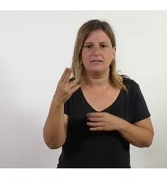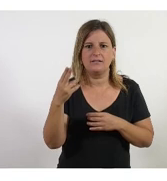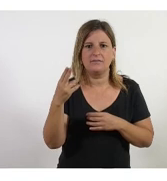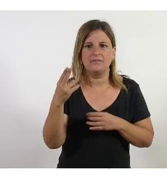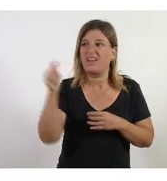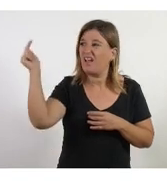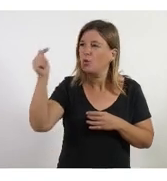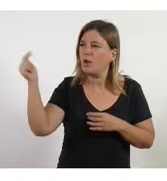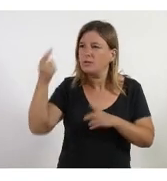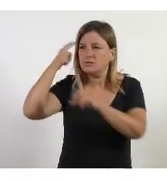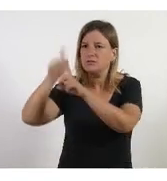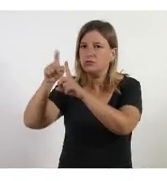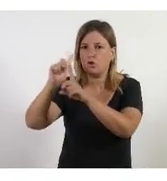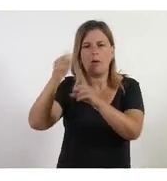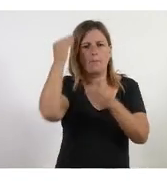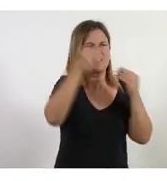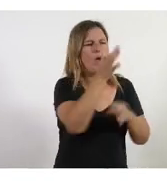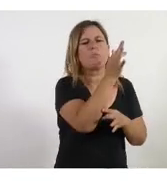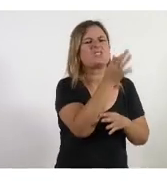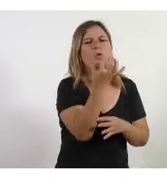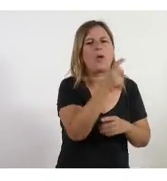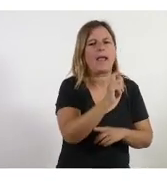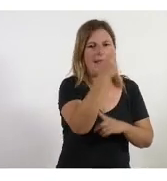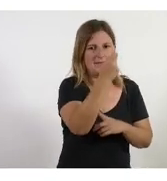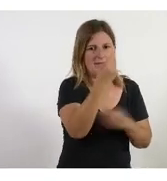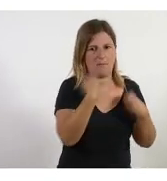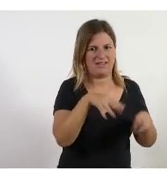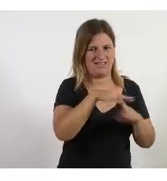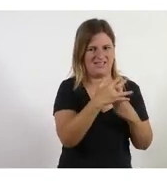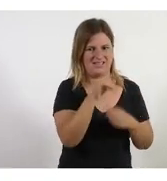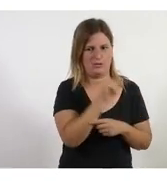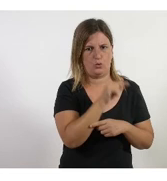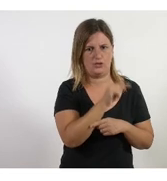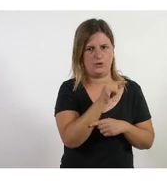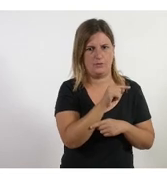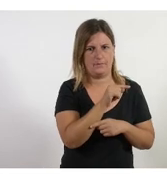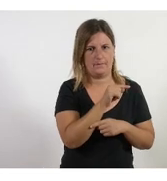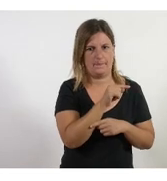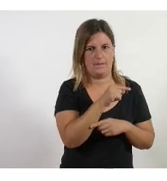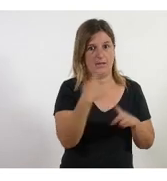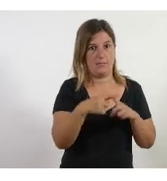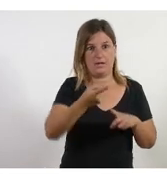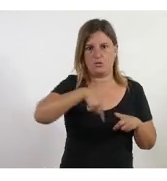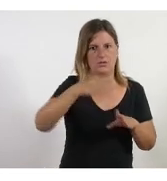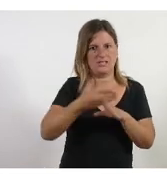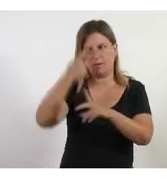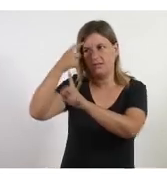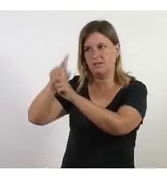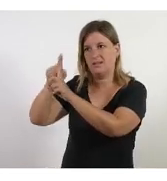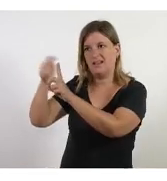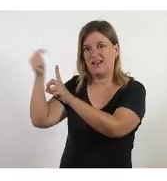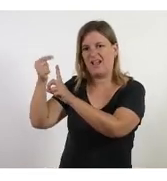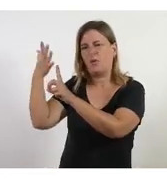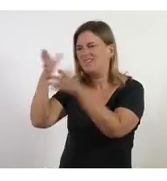M'enteneu? O sigui, automàticament anirem a buscar tota la part negativa de la situació. I el que es